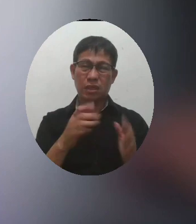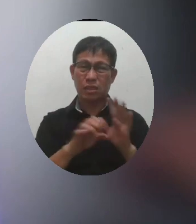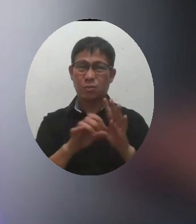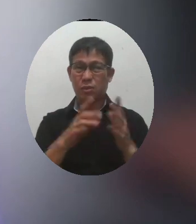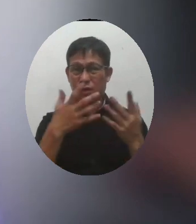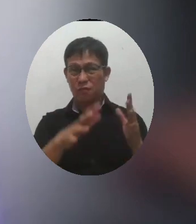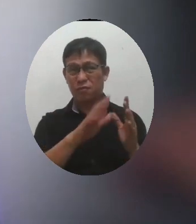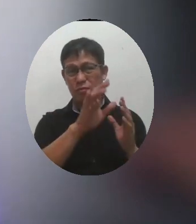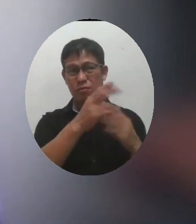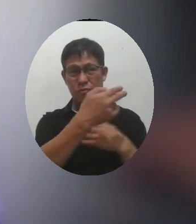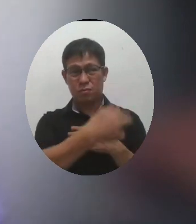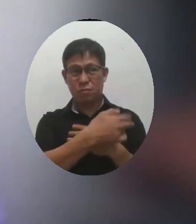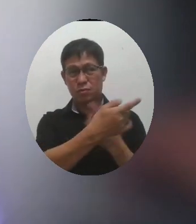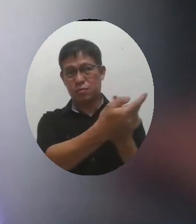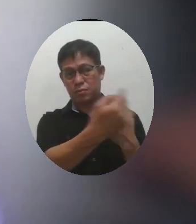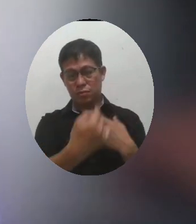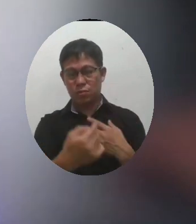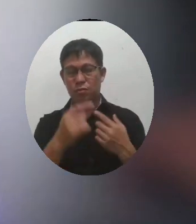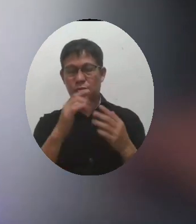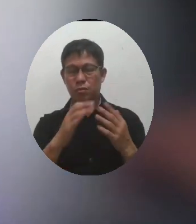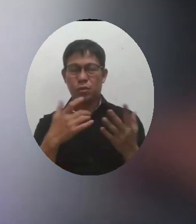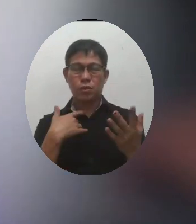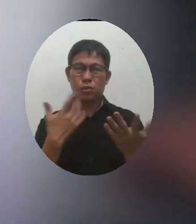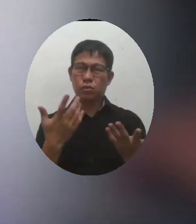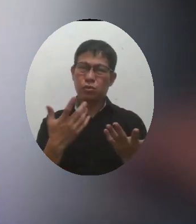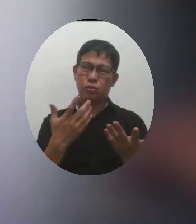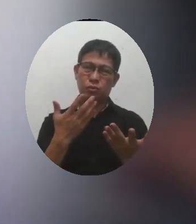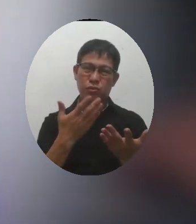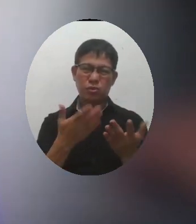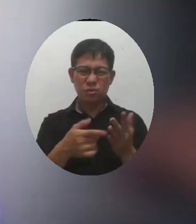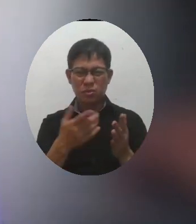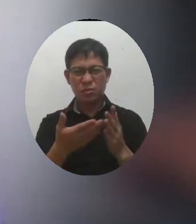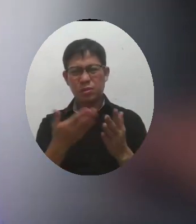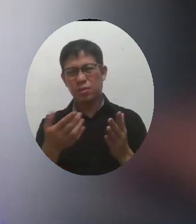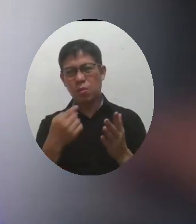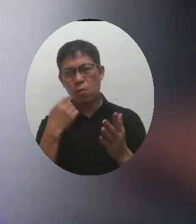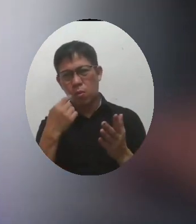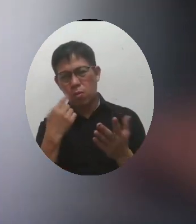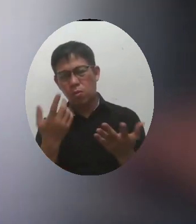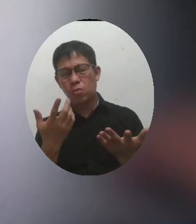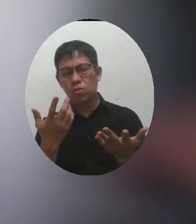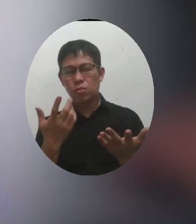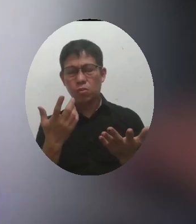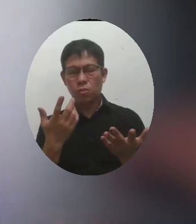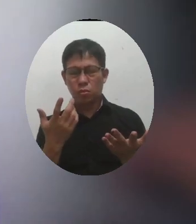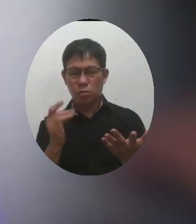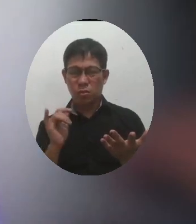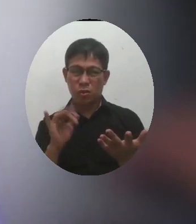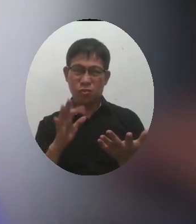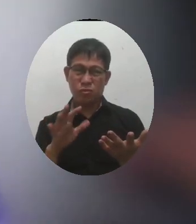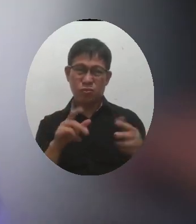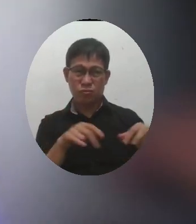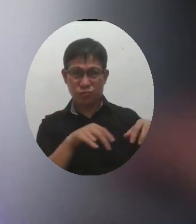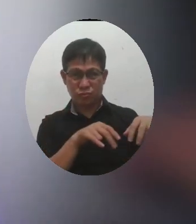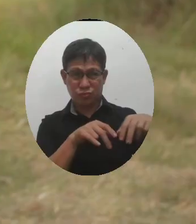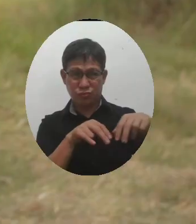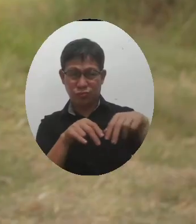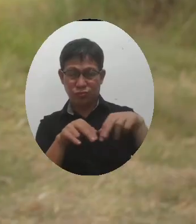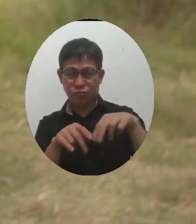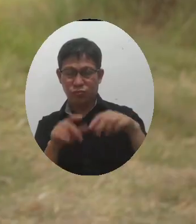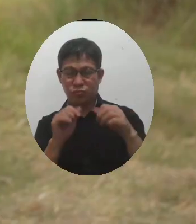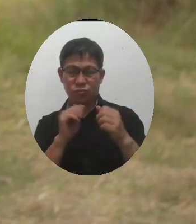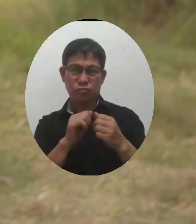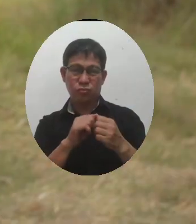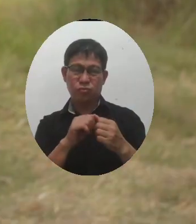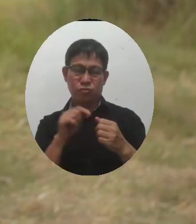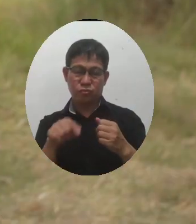lamang. Yung pagpauwi na sila galing sa check-up, sa konting halaga, binibili ng kending gusto ni Kyrie.